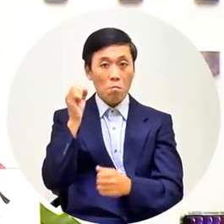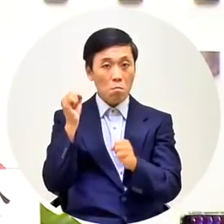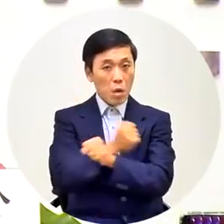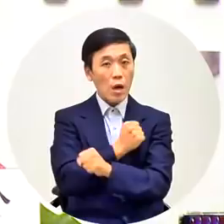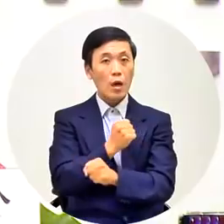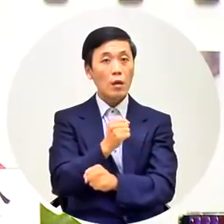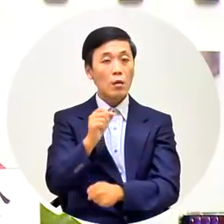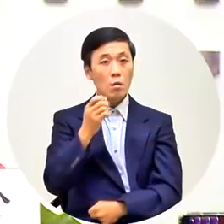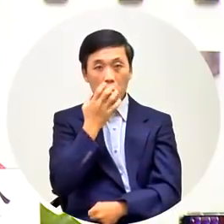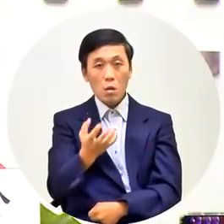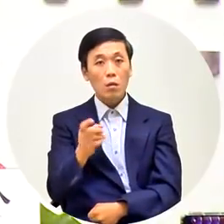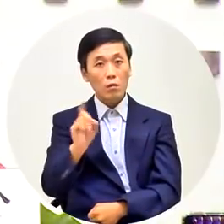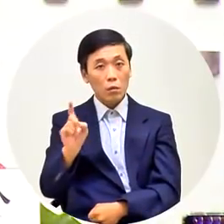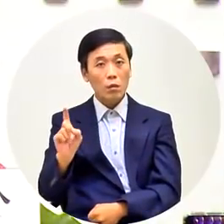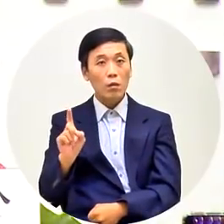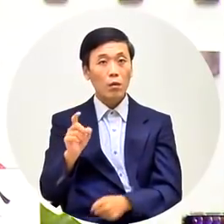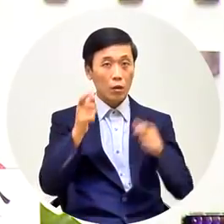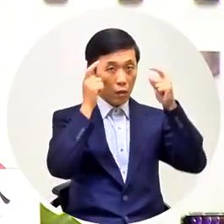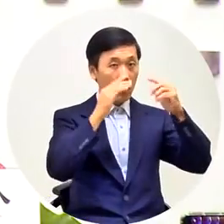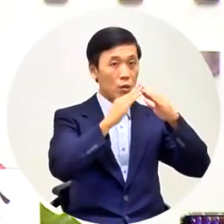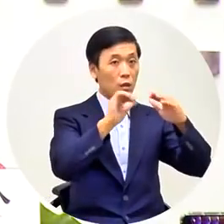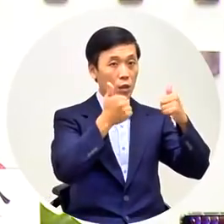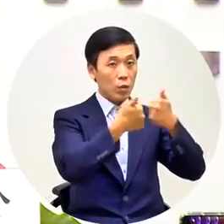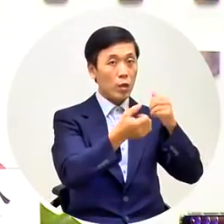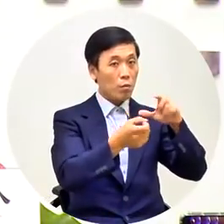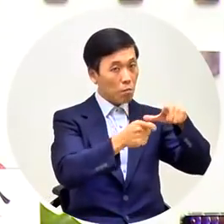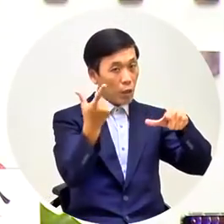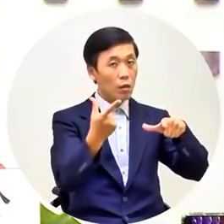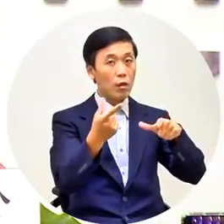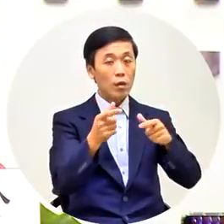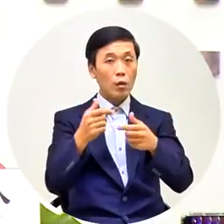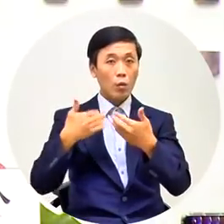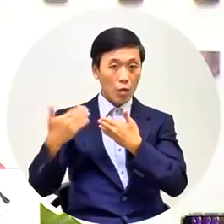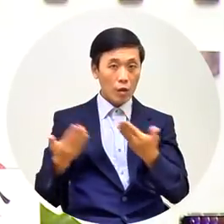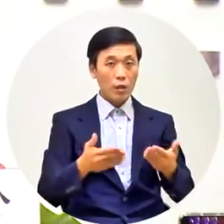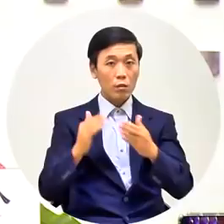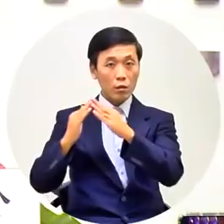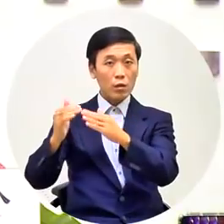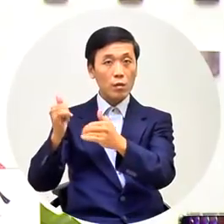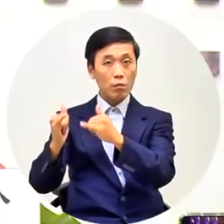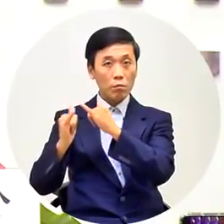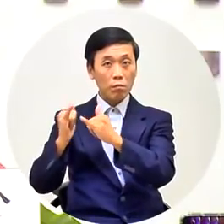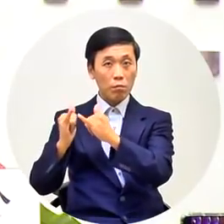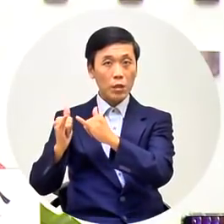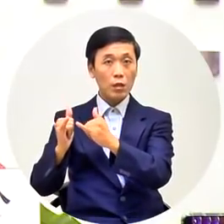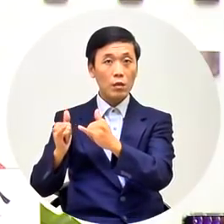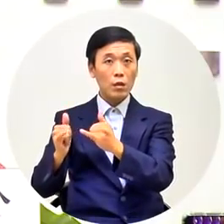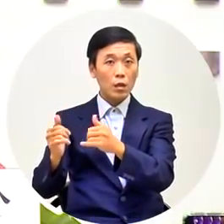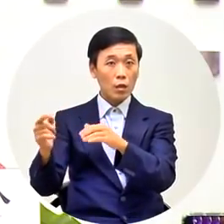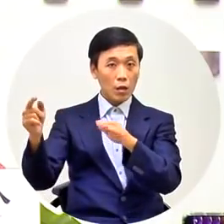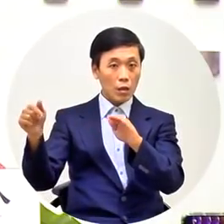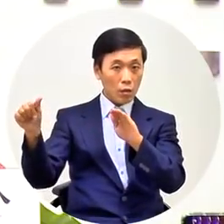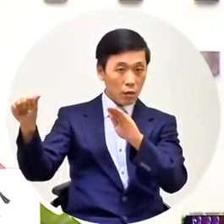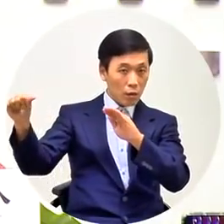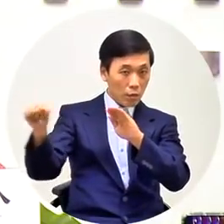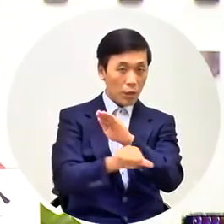是开放的吼，啊，欢迎全体的市民会当来议会，啊，高雄市议会